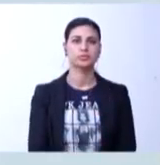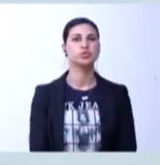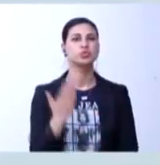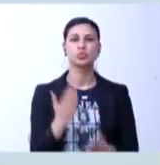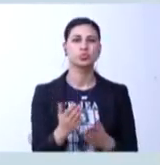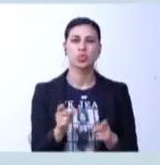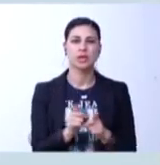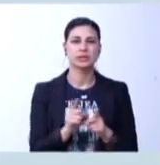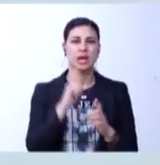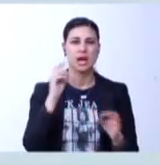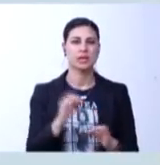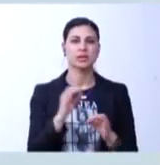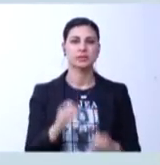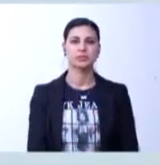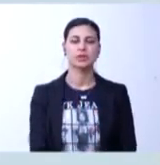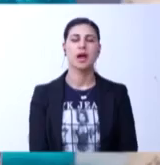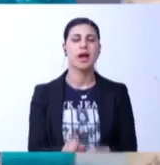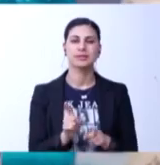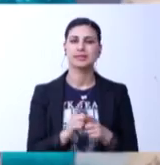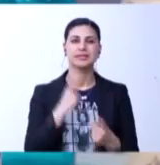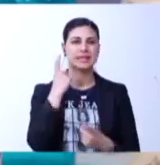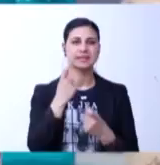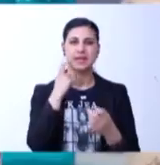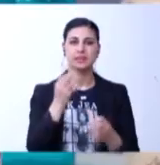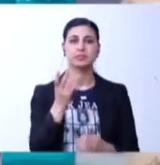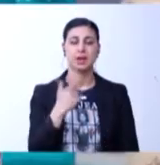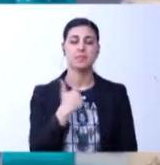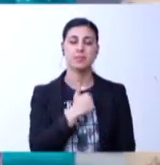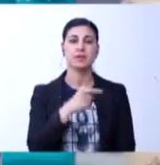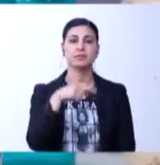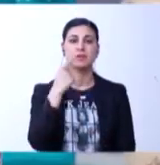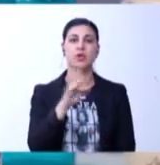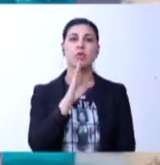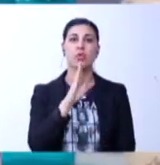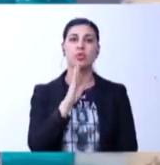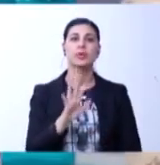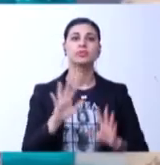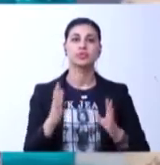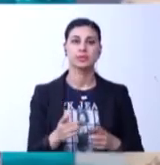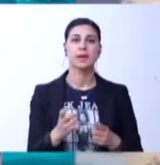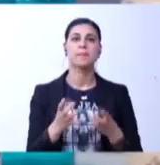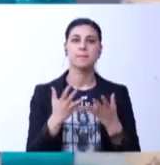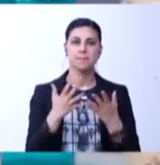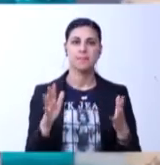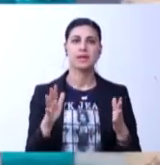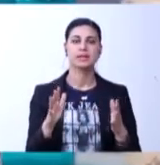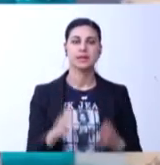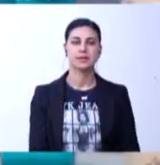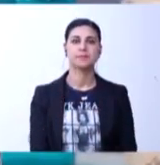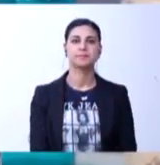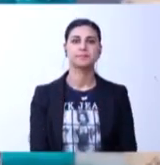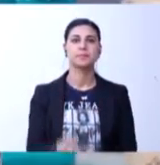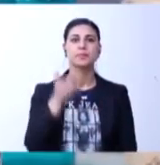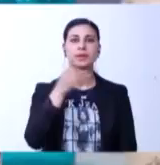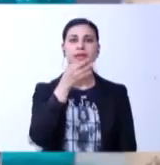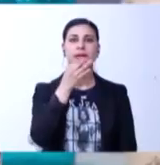ასეთი სტატისტიკა არ არსებობს? ასეთი სტატისტიკა არ არსებობს, უბრალოდ ერთადერთი შემიძლია გამოვყო, რომ გოგონების შემთხვევაში გაცილებით უფრო ანაადრევ